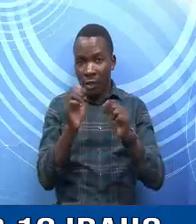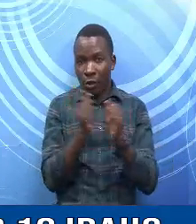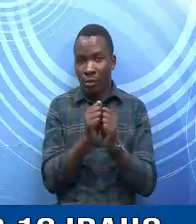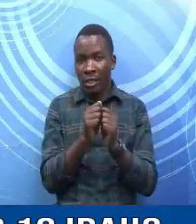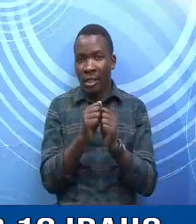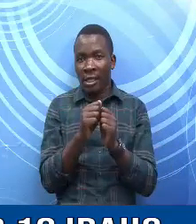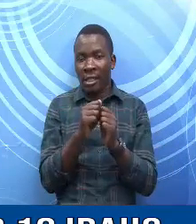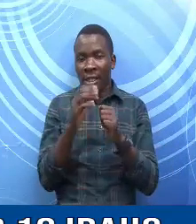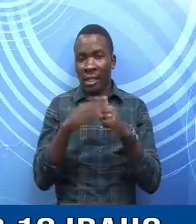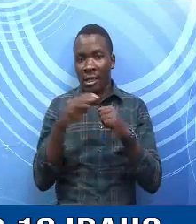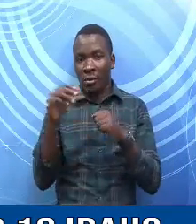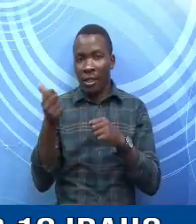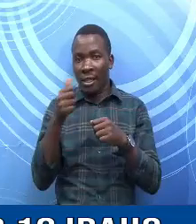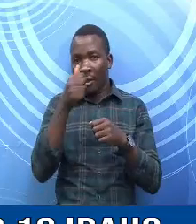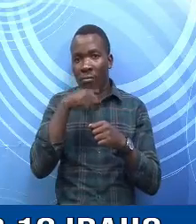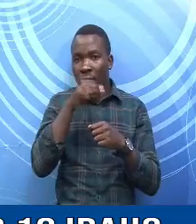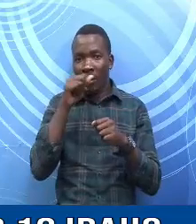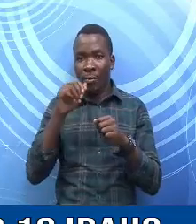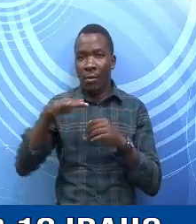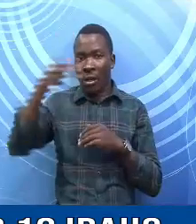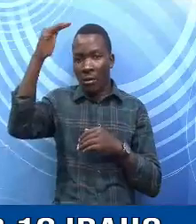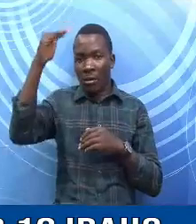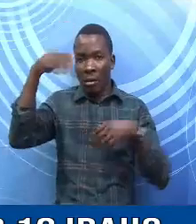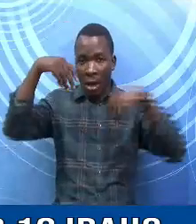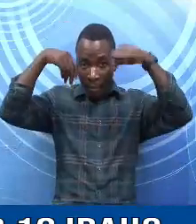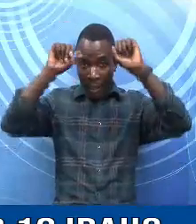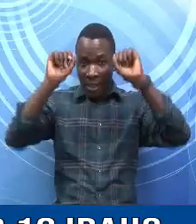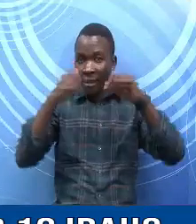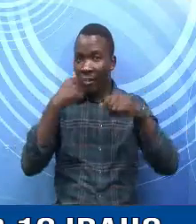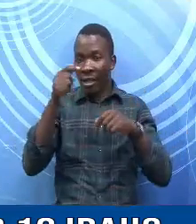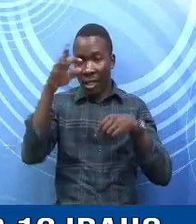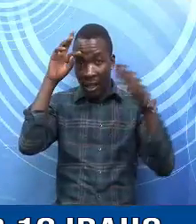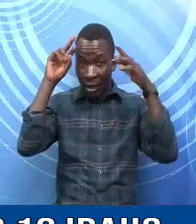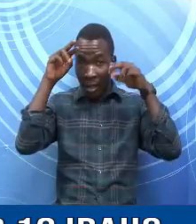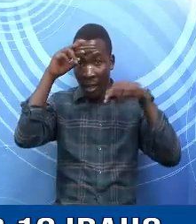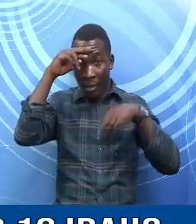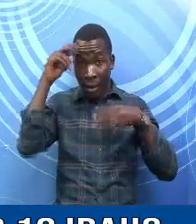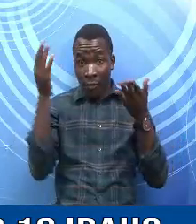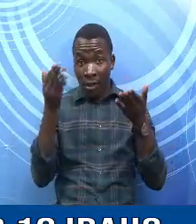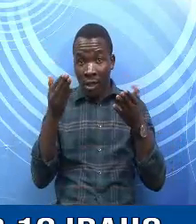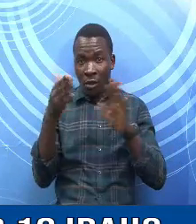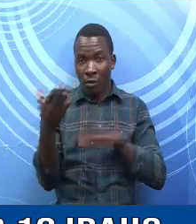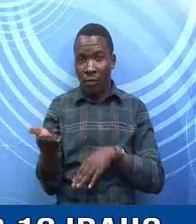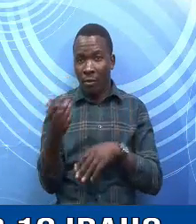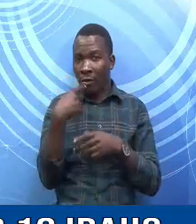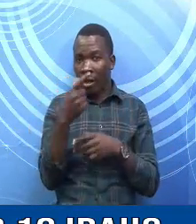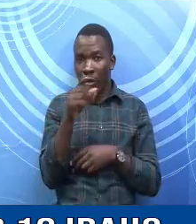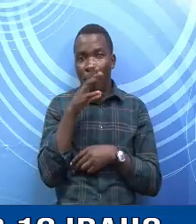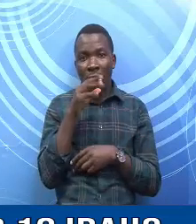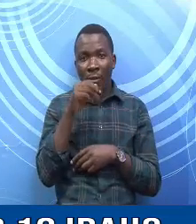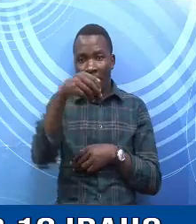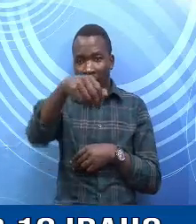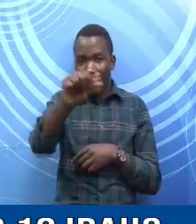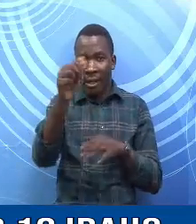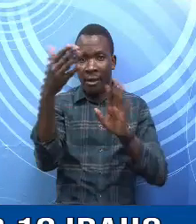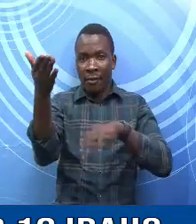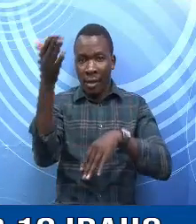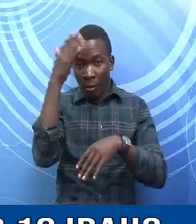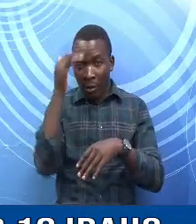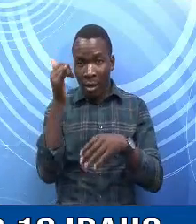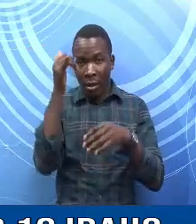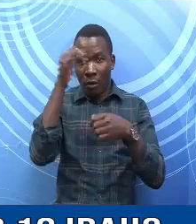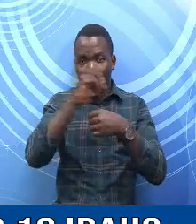mukuru wa Perezida Magufuli, akaba n'ubwo impamvu y'urupfu rwe itatangajwe, ariko hari abavuga yuko uyu mugabo nawe yaba yarazize COVID-19.